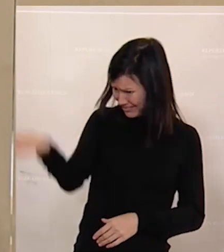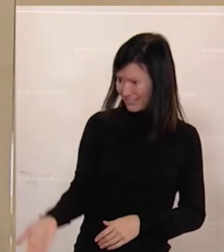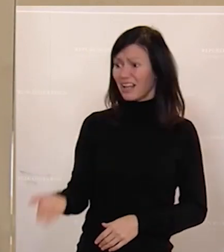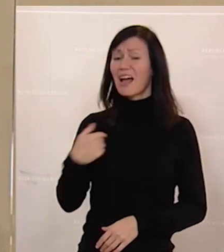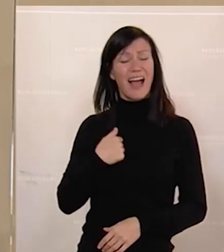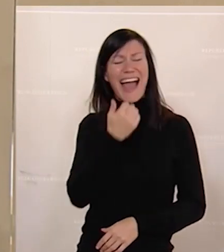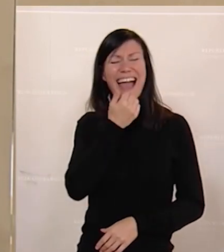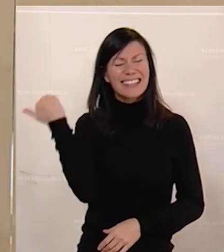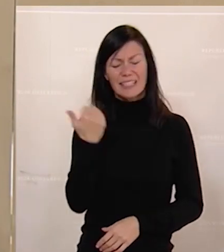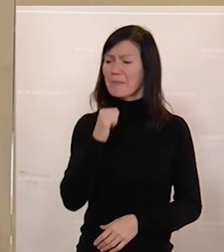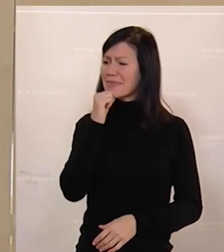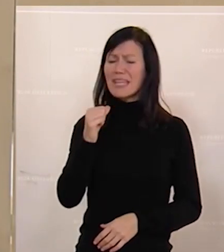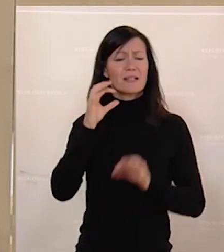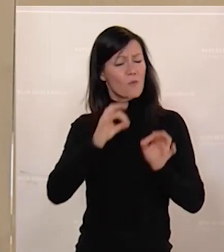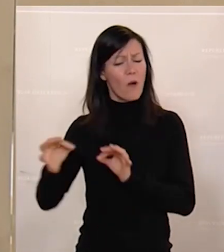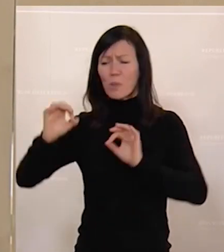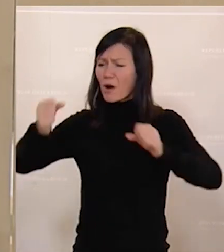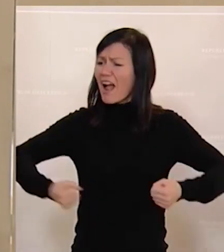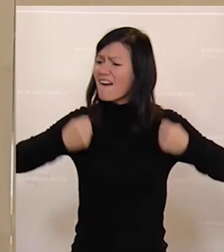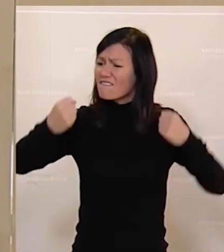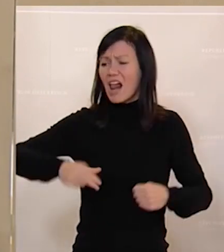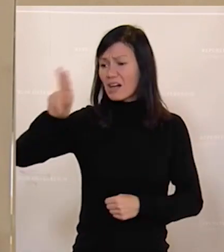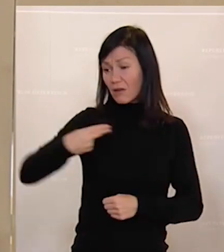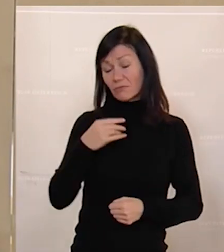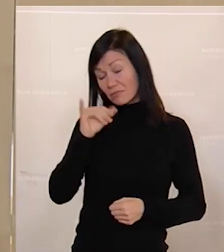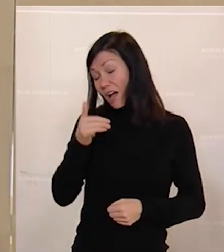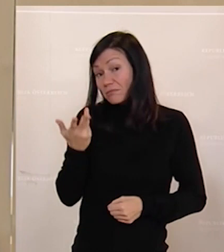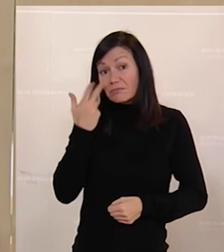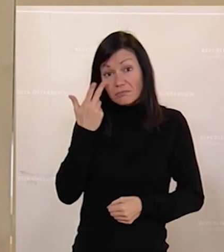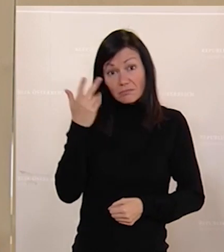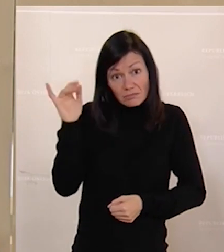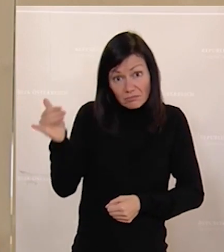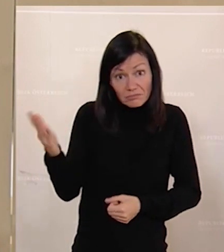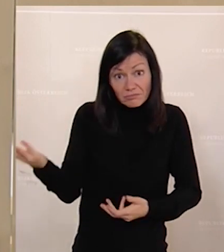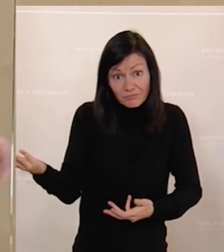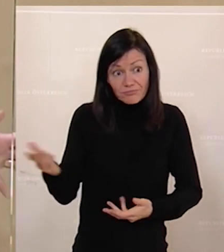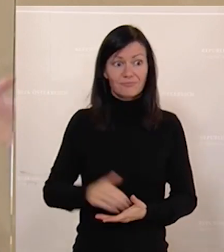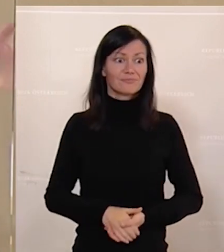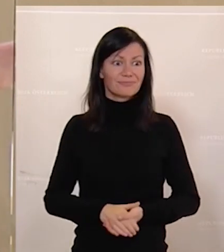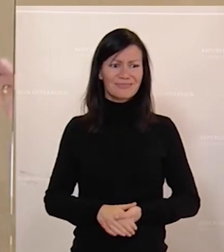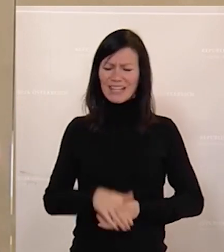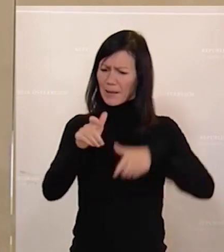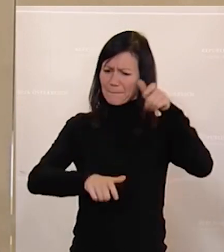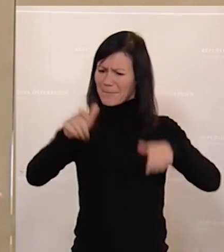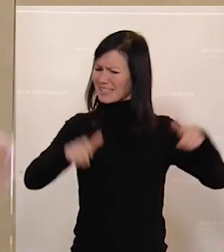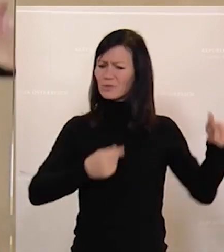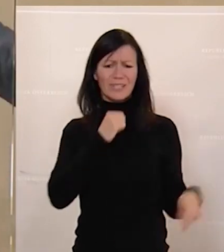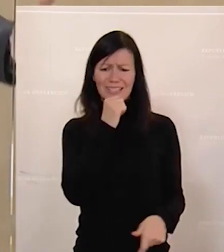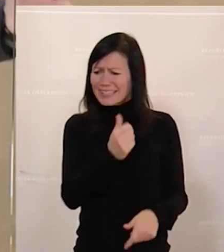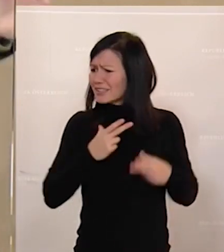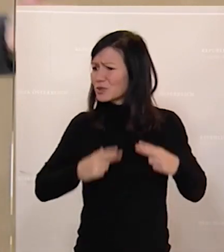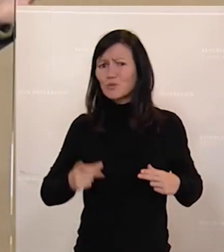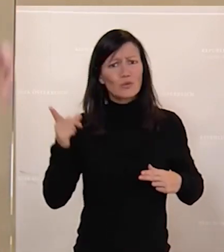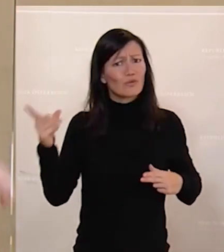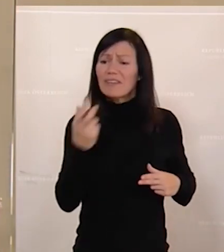dazu, ja, sie haben meines Erachtens sehr wohl implizit zu Gewalt aufzurufen. Das taugt den Menschen nicht mehr. Die wollen,